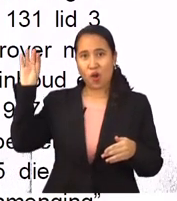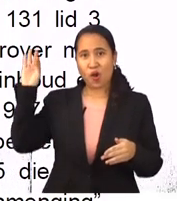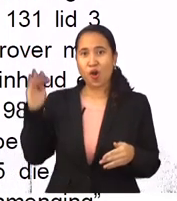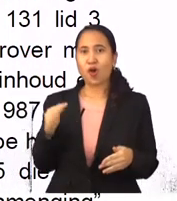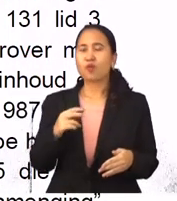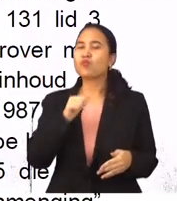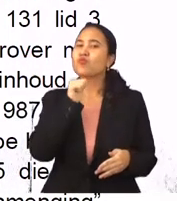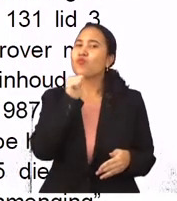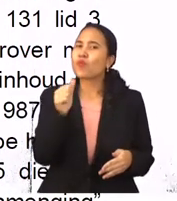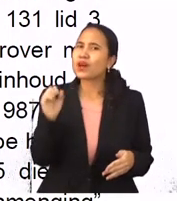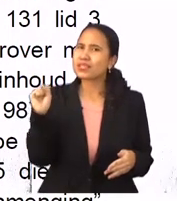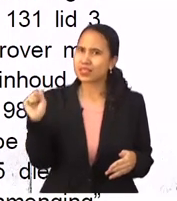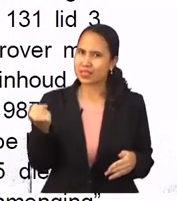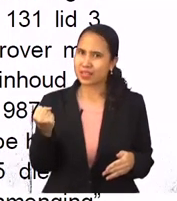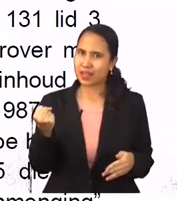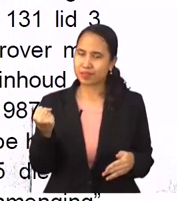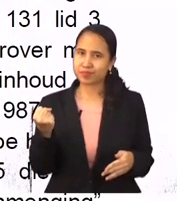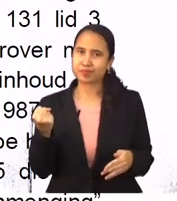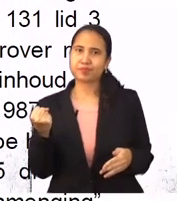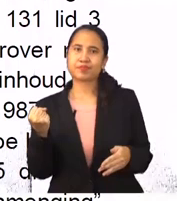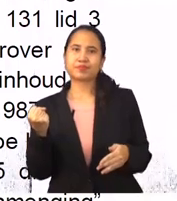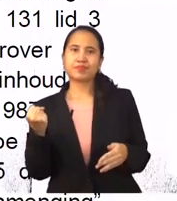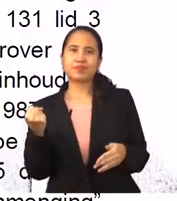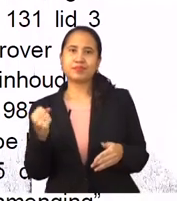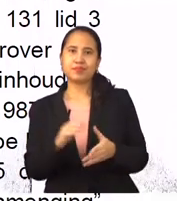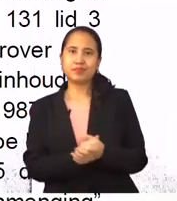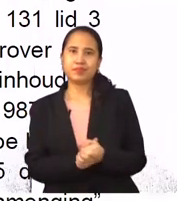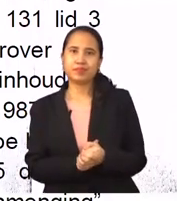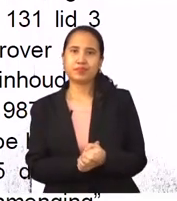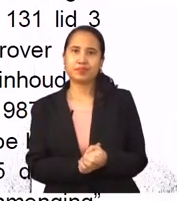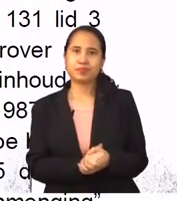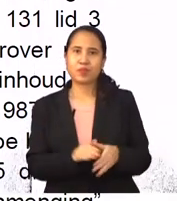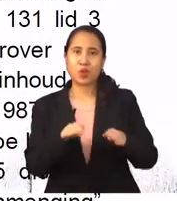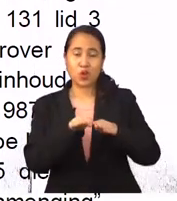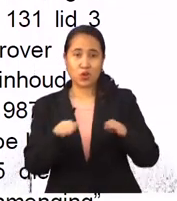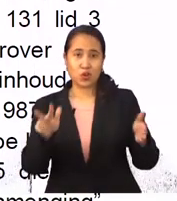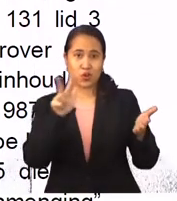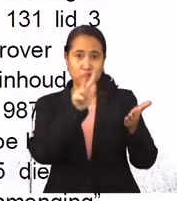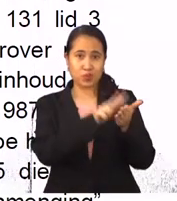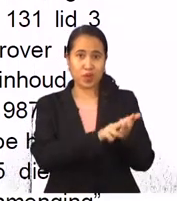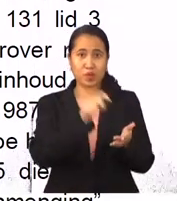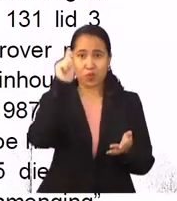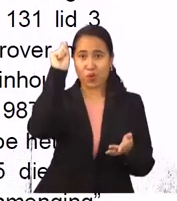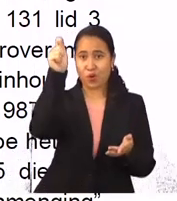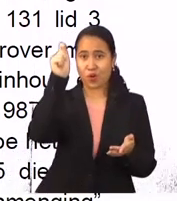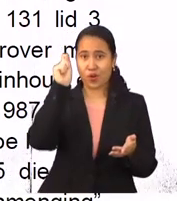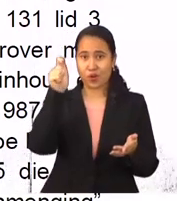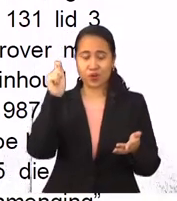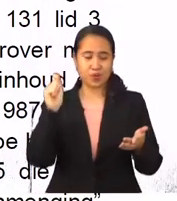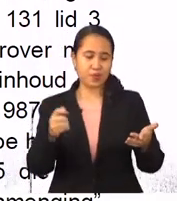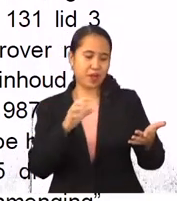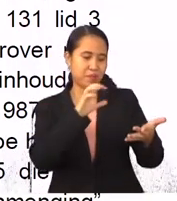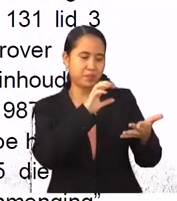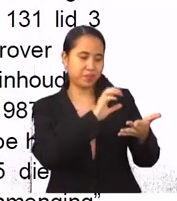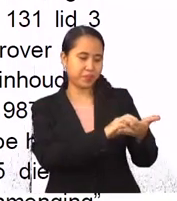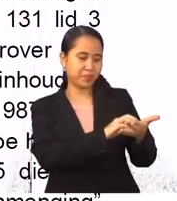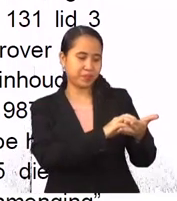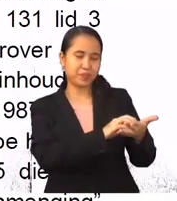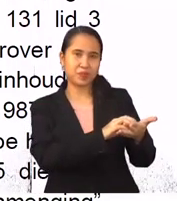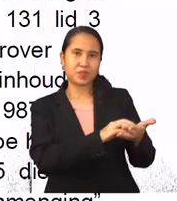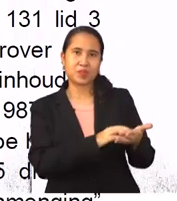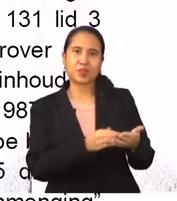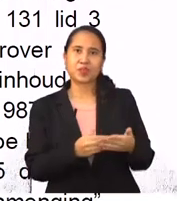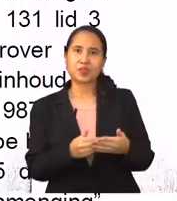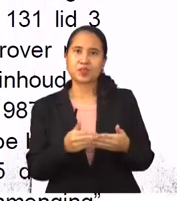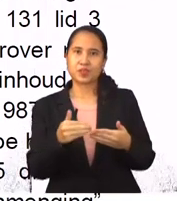begrenzingen. In artikel 72 onder G van de grondwet zijn de onderwerpen aangegeven die voor zover daarover